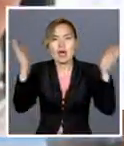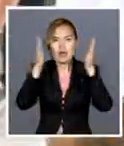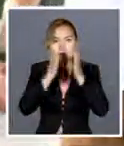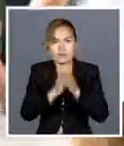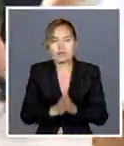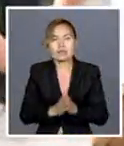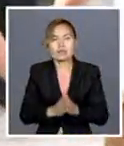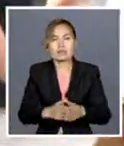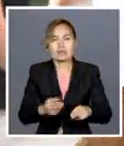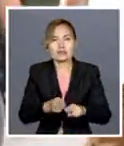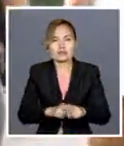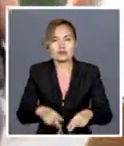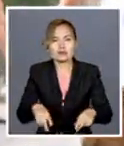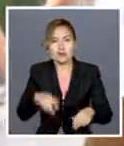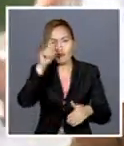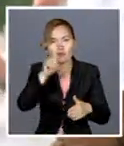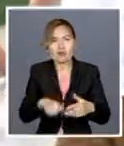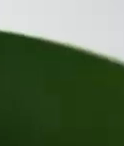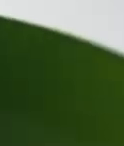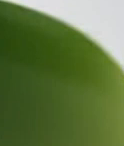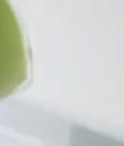өз еріктерімен үйленгенін құптайды.